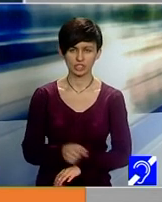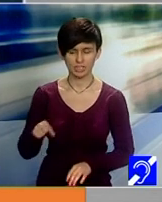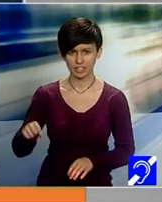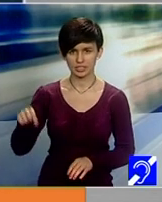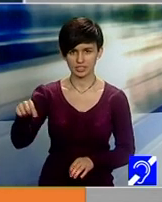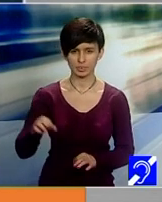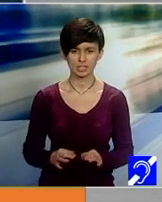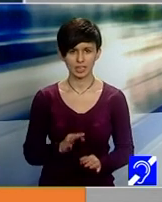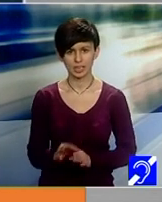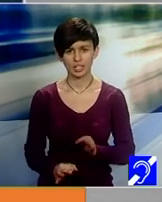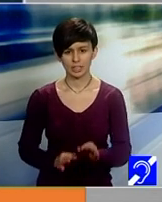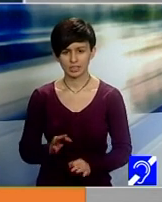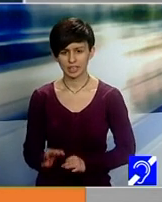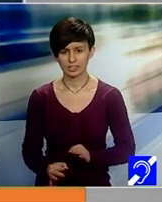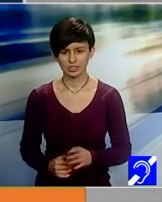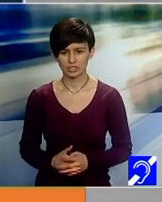tradiționale.